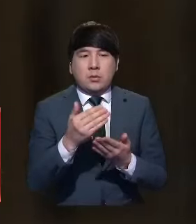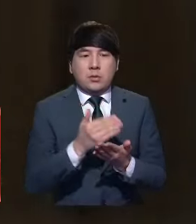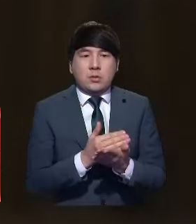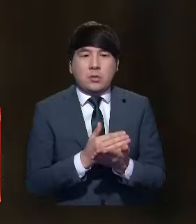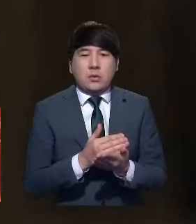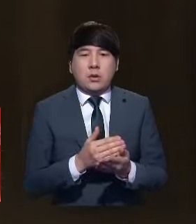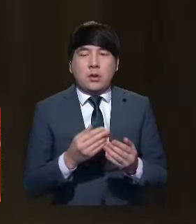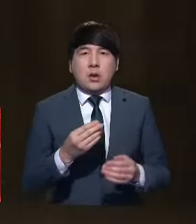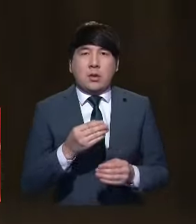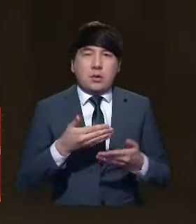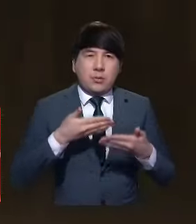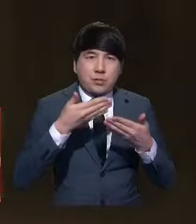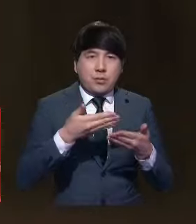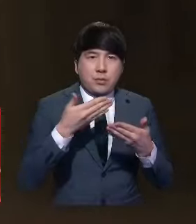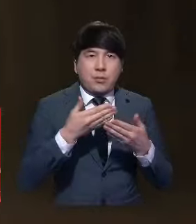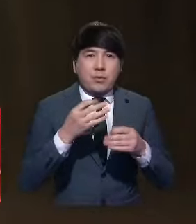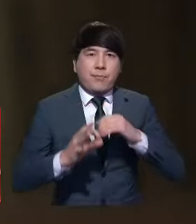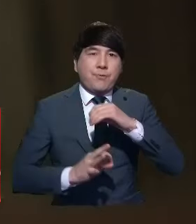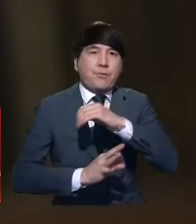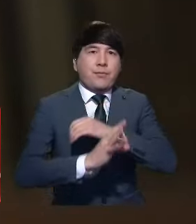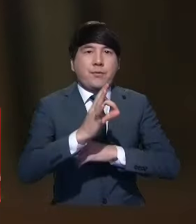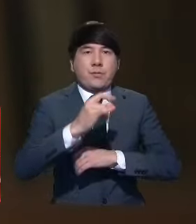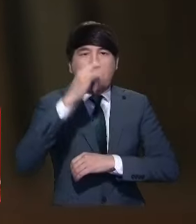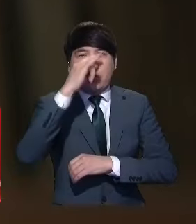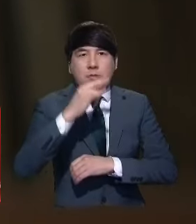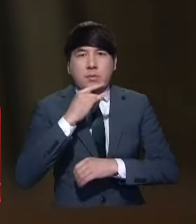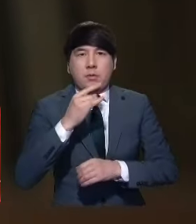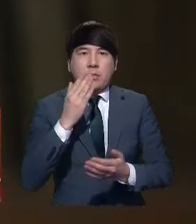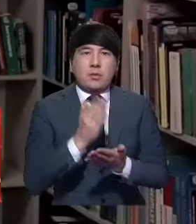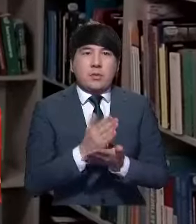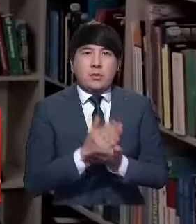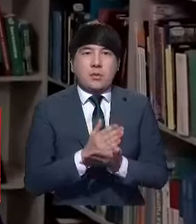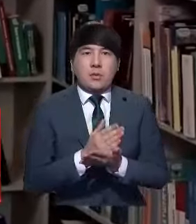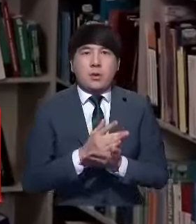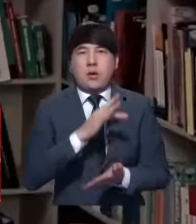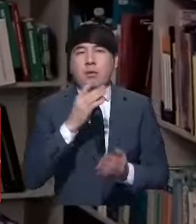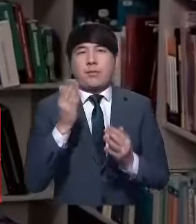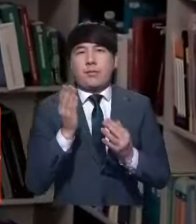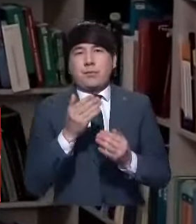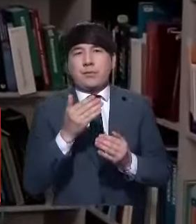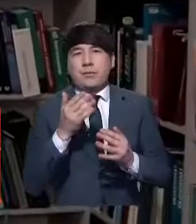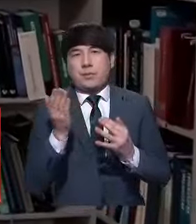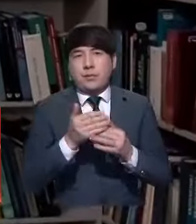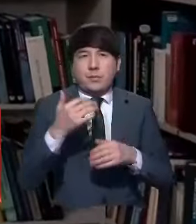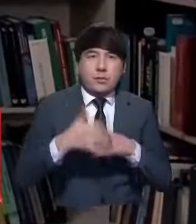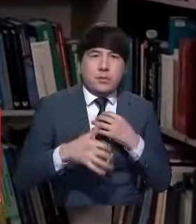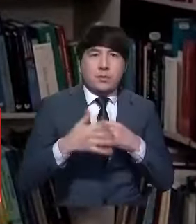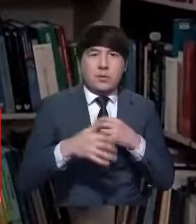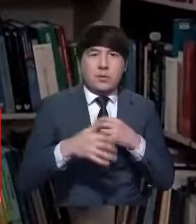оқитын тұрғындар Шығыс Қазақстанда тұрады. Олар орта есеппен жылына 10 кітап оқиды. Кітап құмарлар тізімінде 6-7 кітаппен